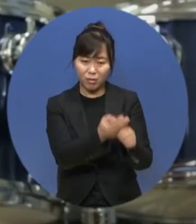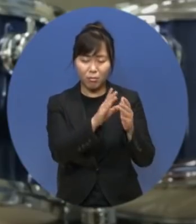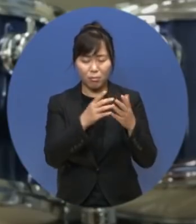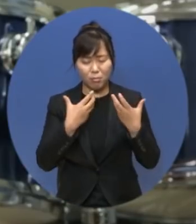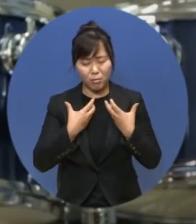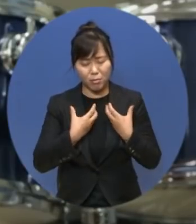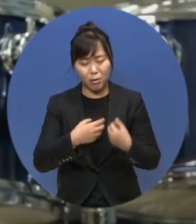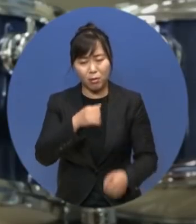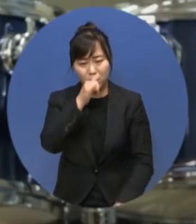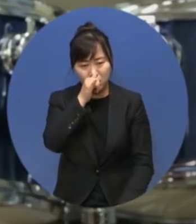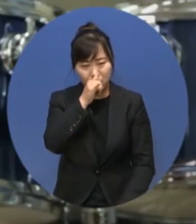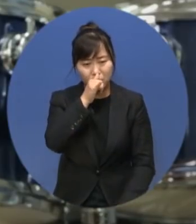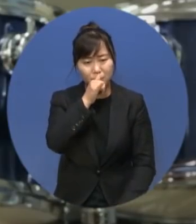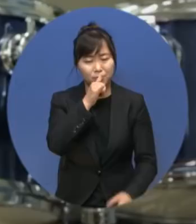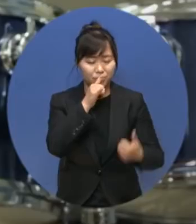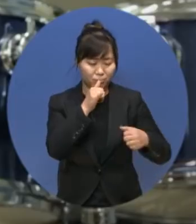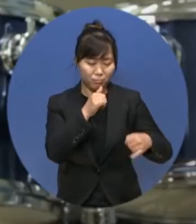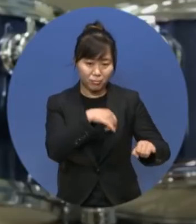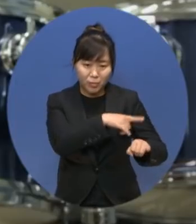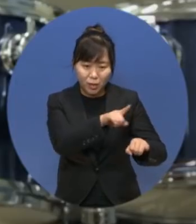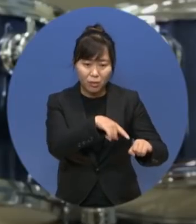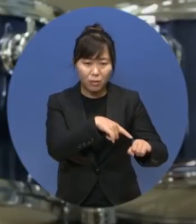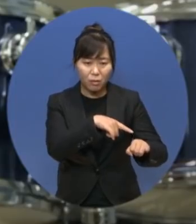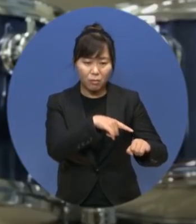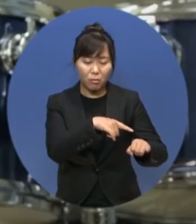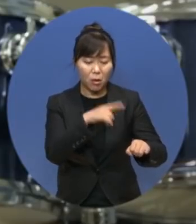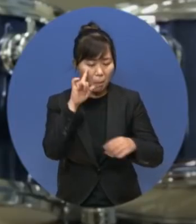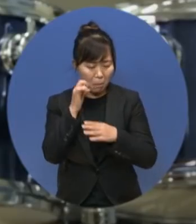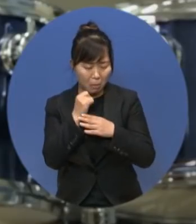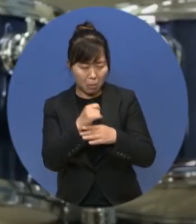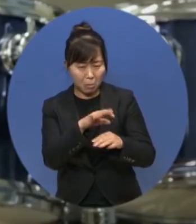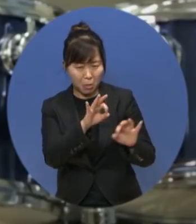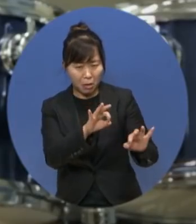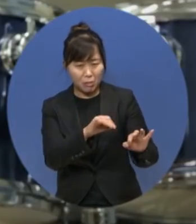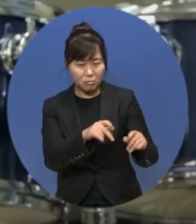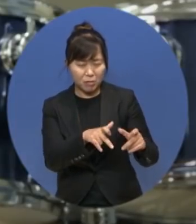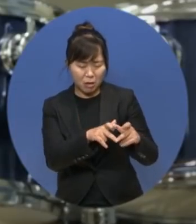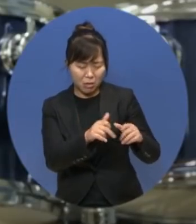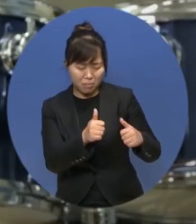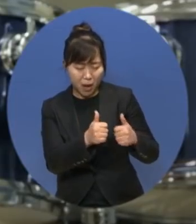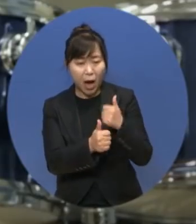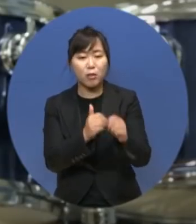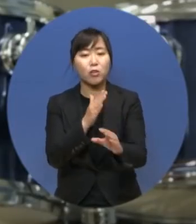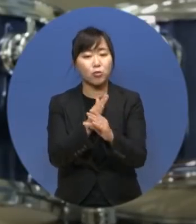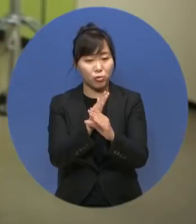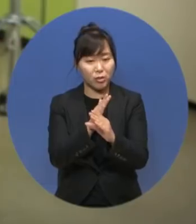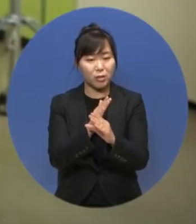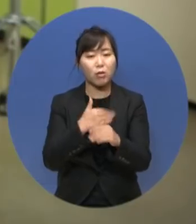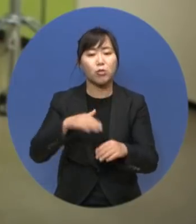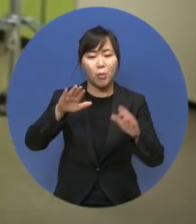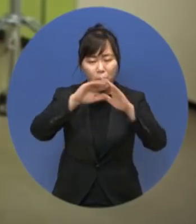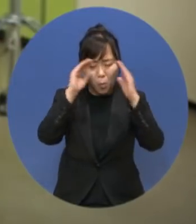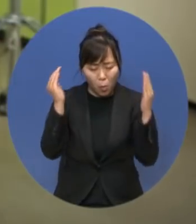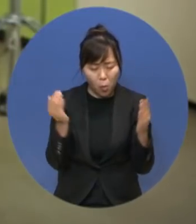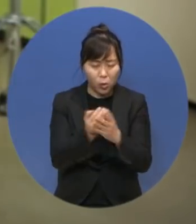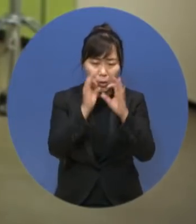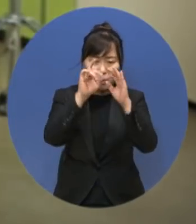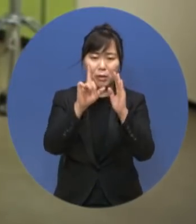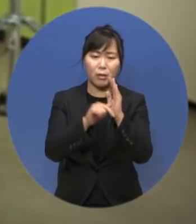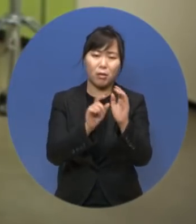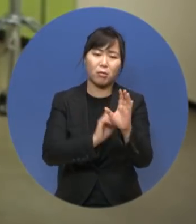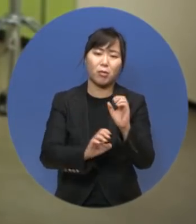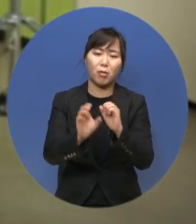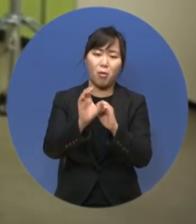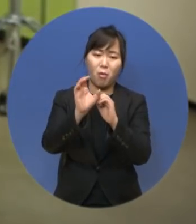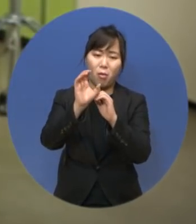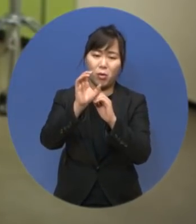많이 겪고 우리 아이들 역시 편견 속에서 장애와 싸워가고 있지만 우리는 모든 면에서 지금 점점